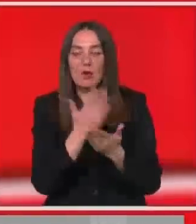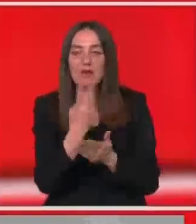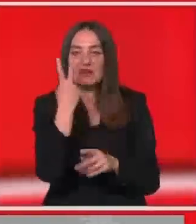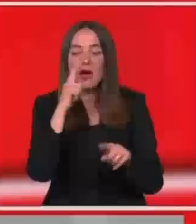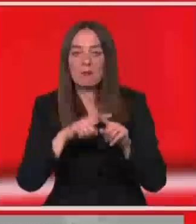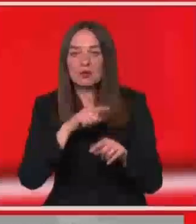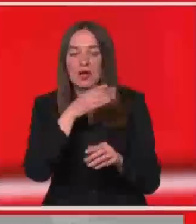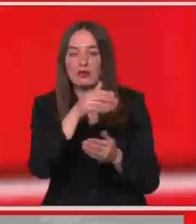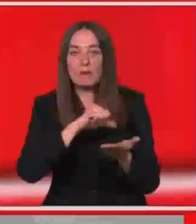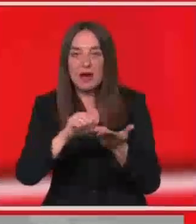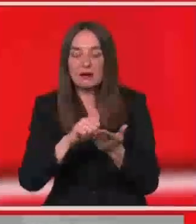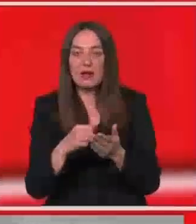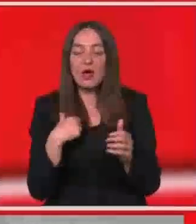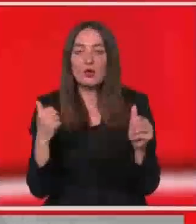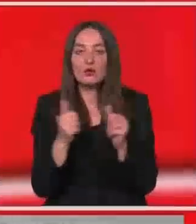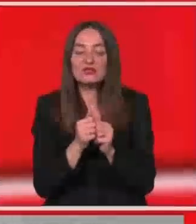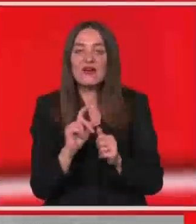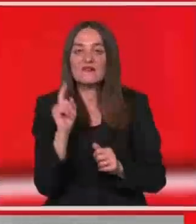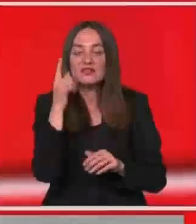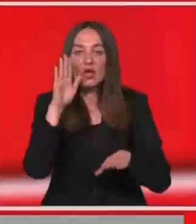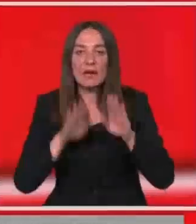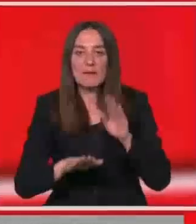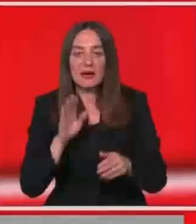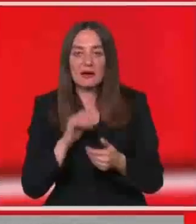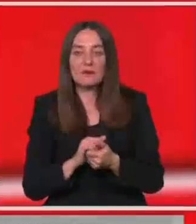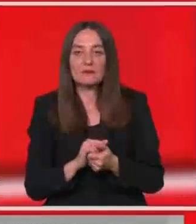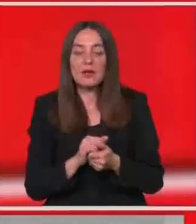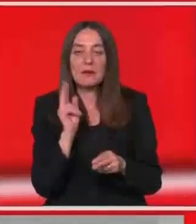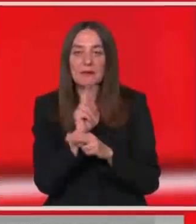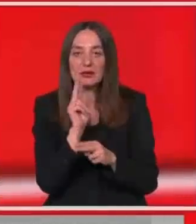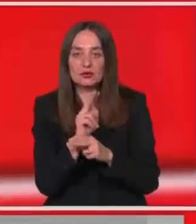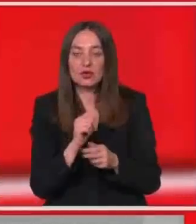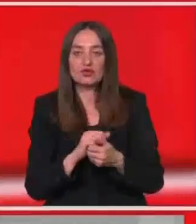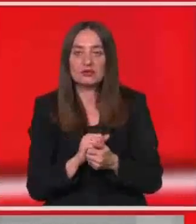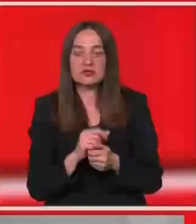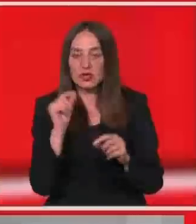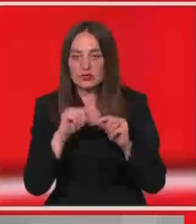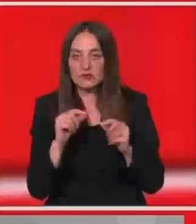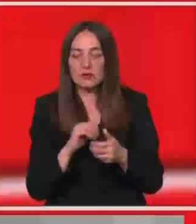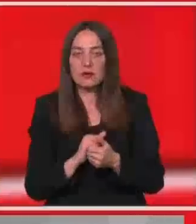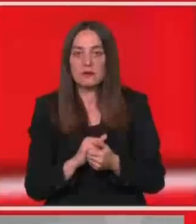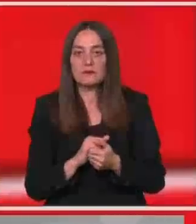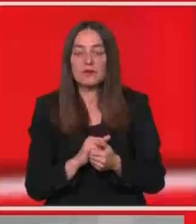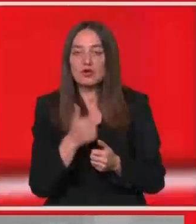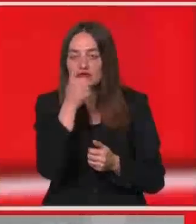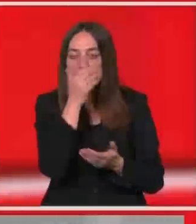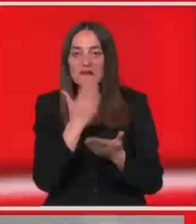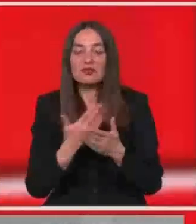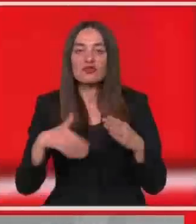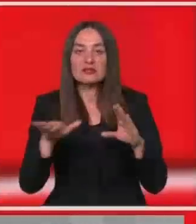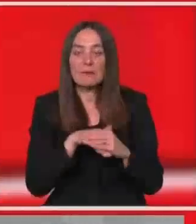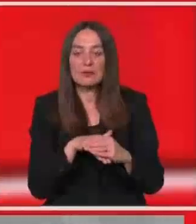puta do banke i to uz vrlo visoke mere predostrožnosti. Što se tiče